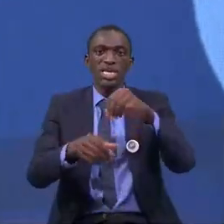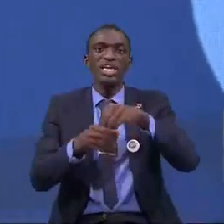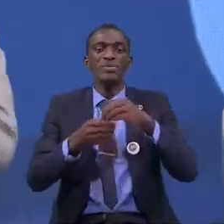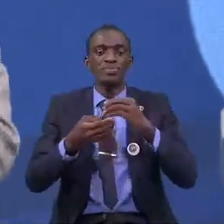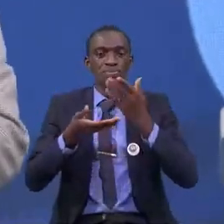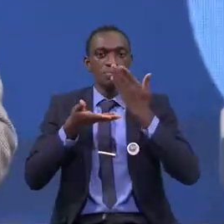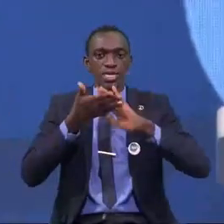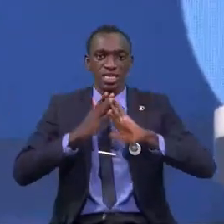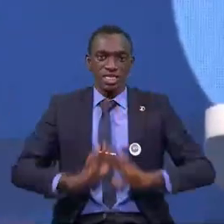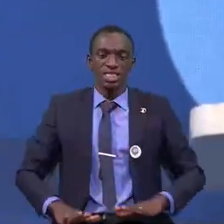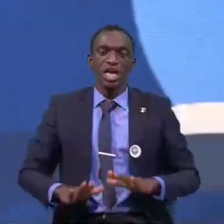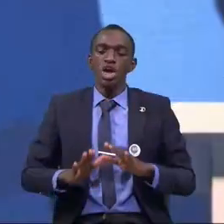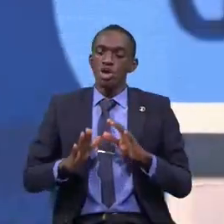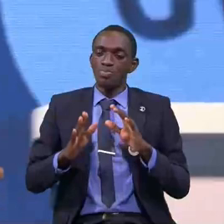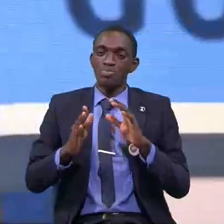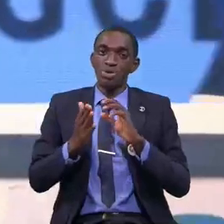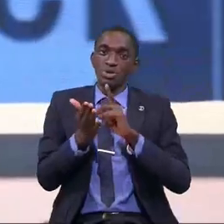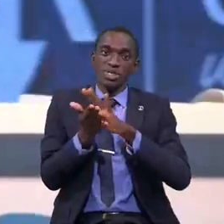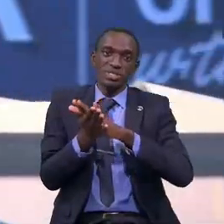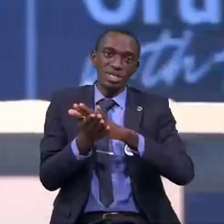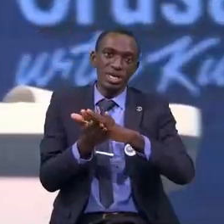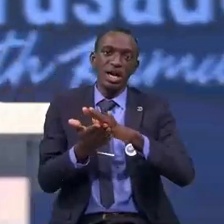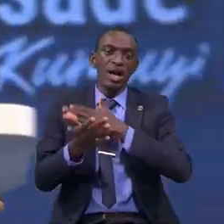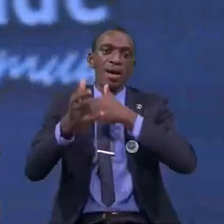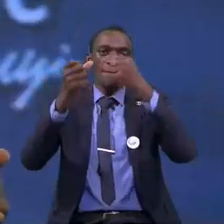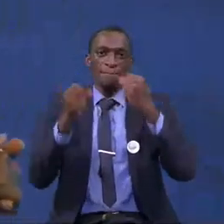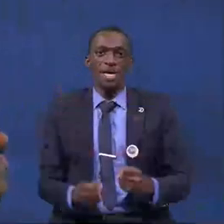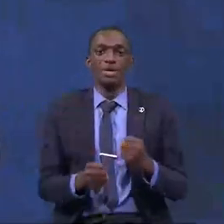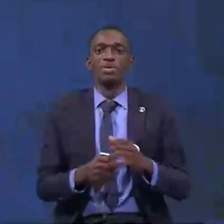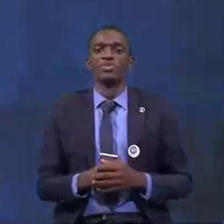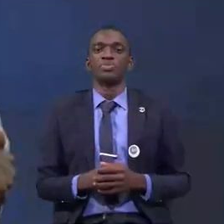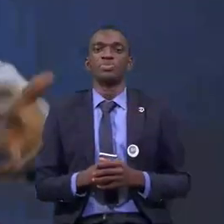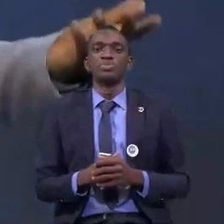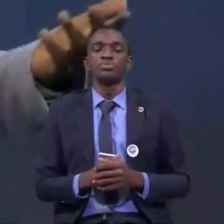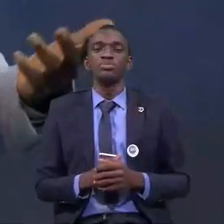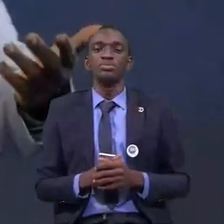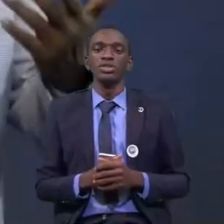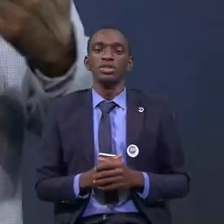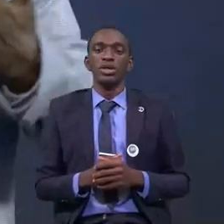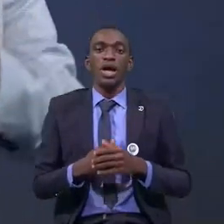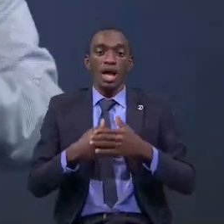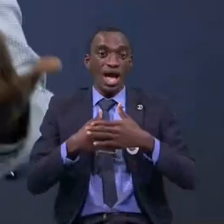Et troisième point, la continuation louable dans la paix, la pureté, la puissance.